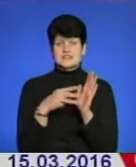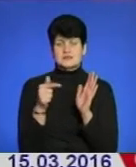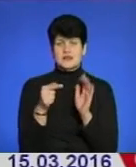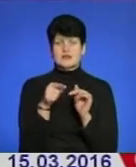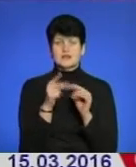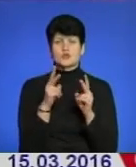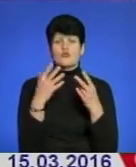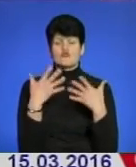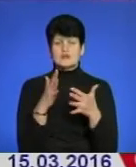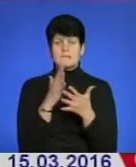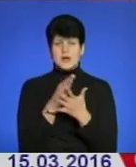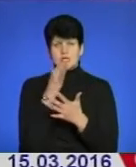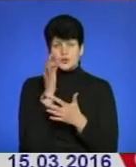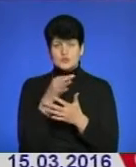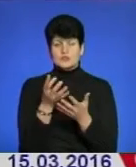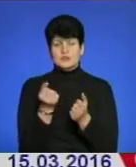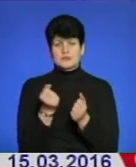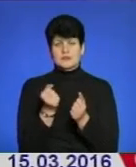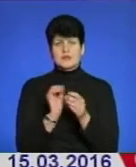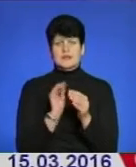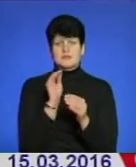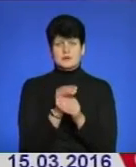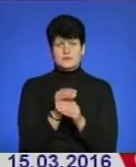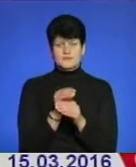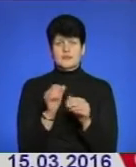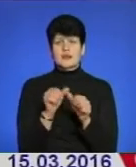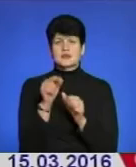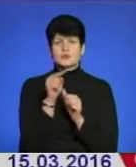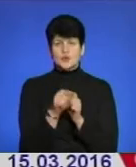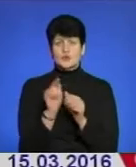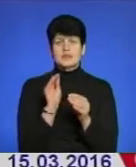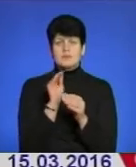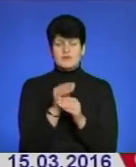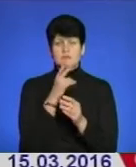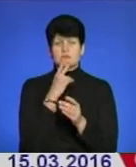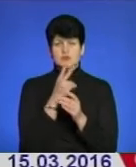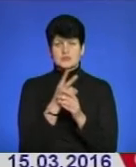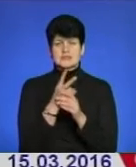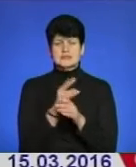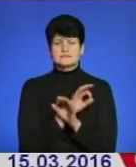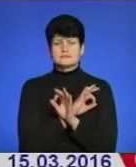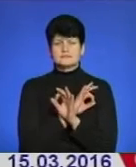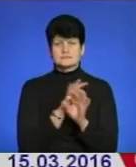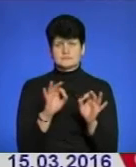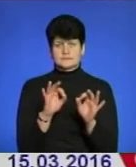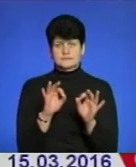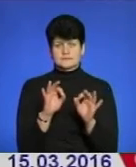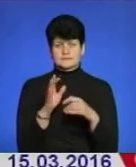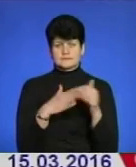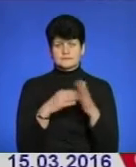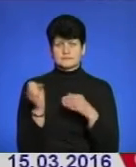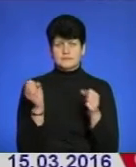уже має досвід, отримуватиме надбавки. Крім того, надбавки передбачаються за класну кваліфікацію,